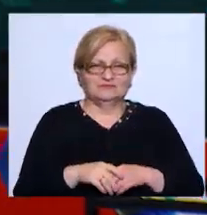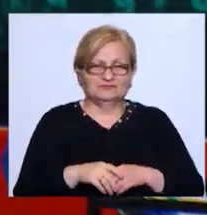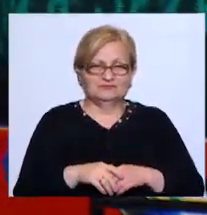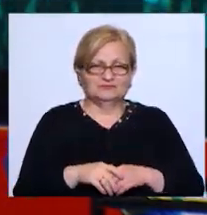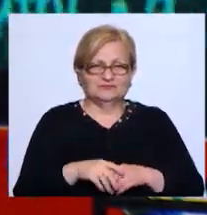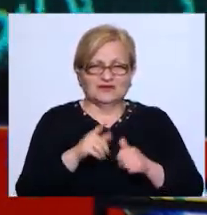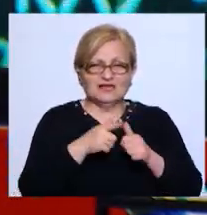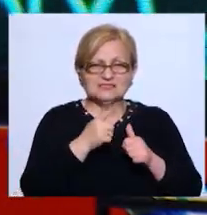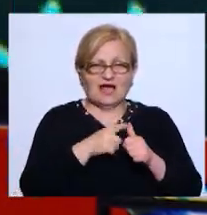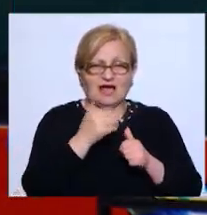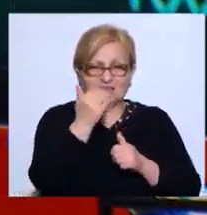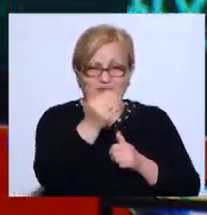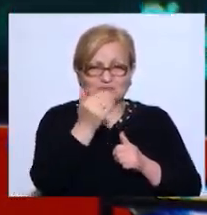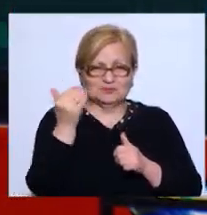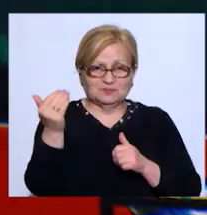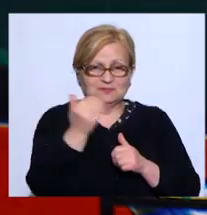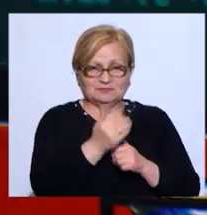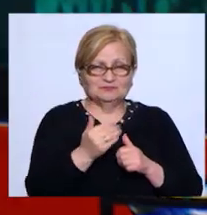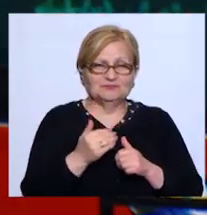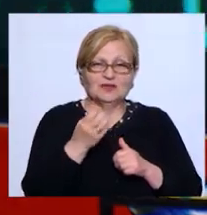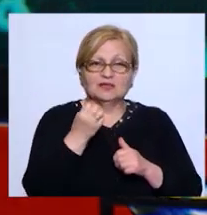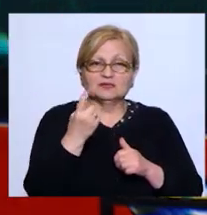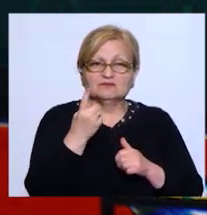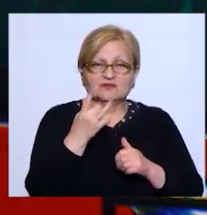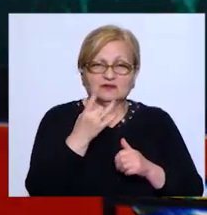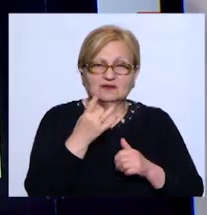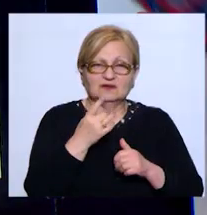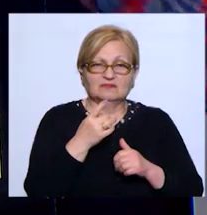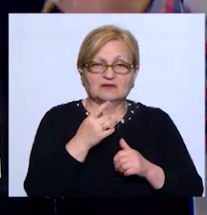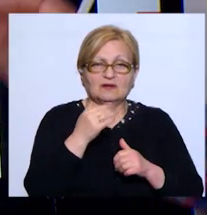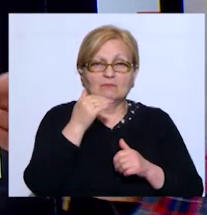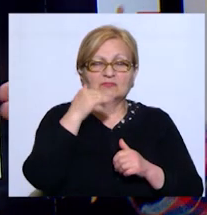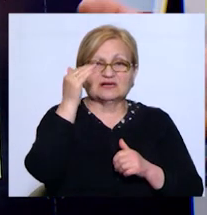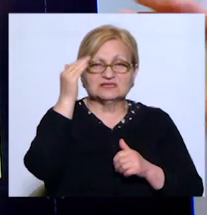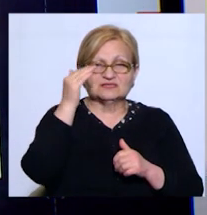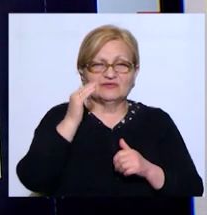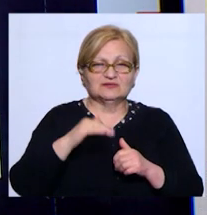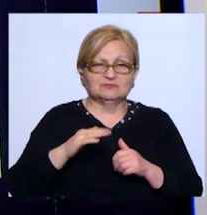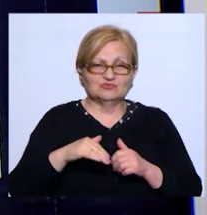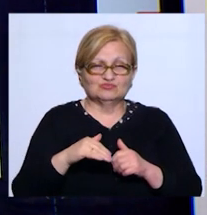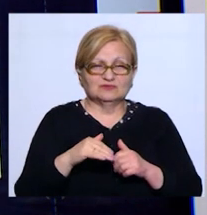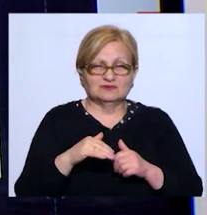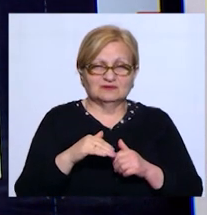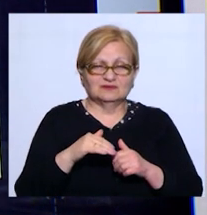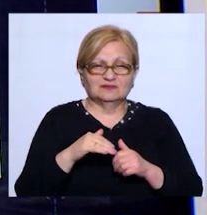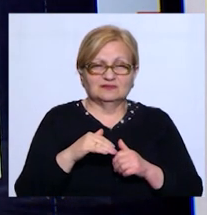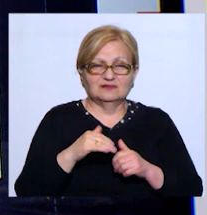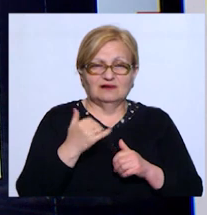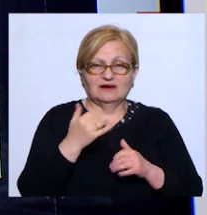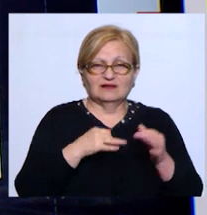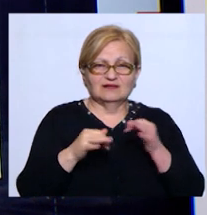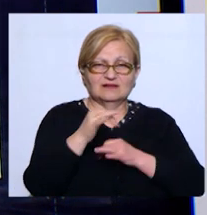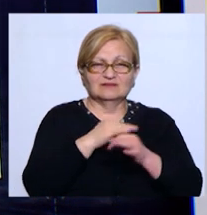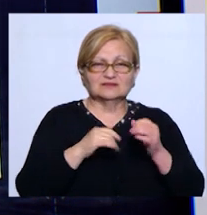ეს სახელწოდებები კიდევ ერთხელ მრიცხველი და მნიშვნელი და ახლა ვისაუბროთ თითოეული